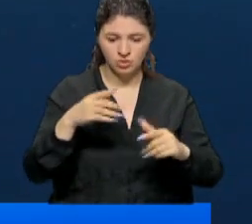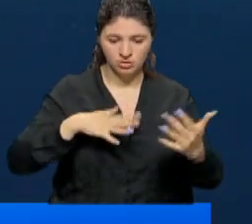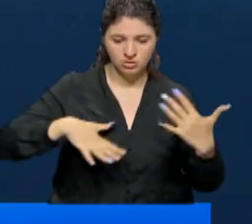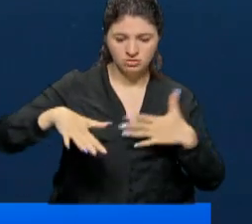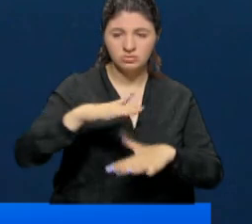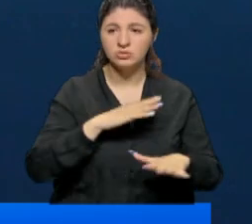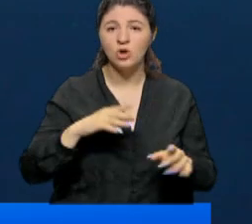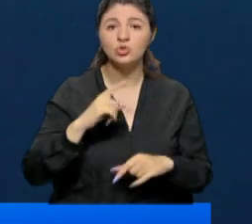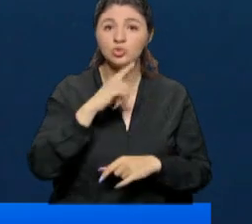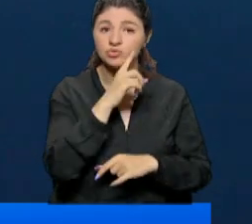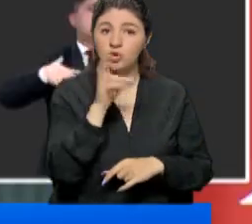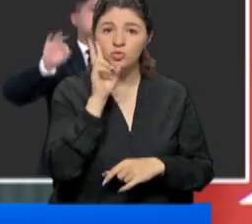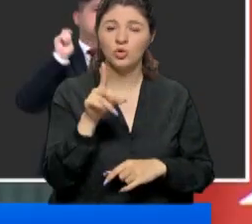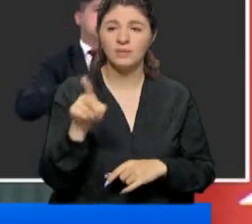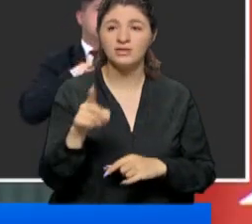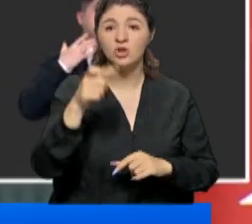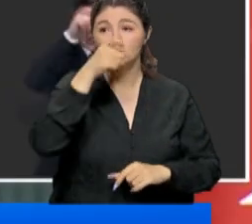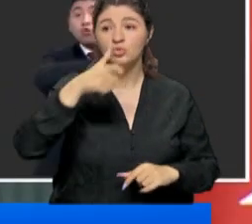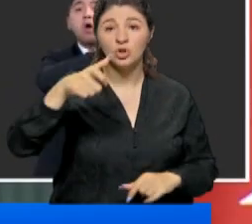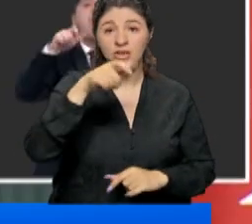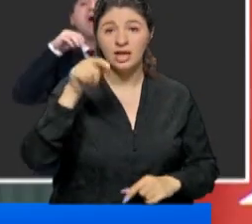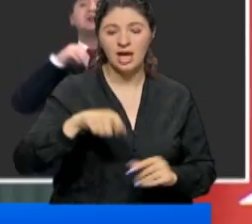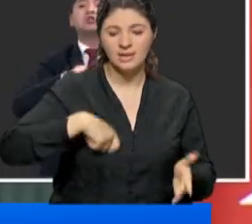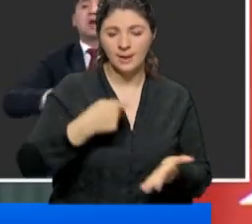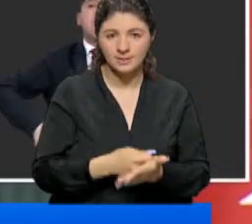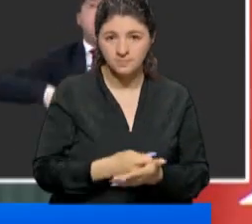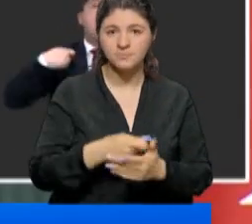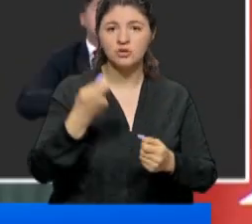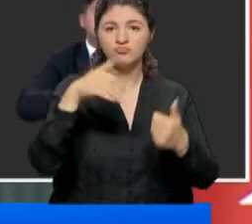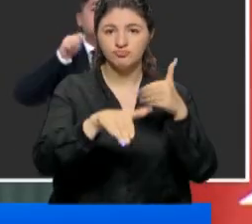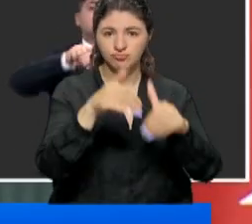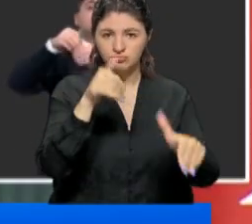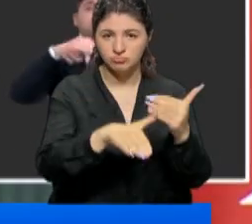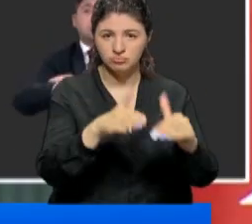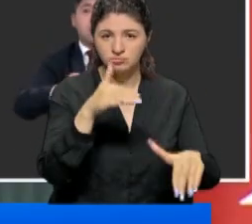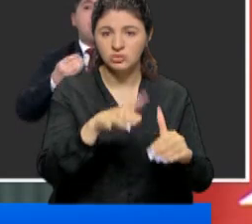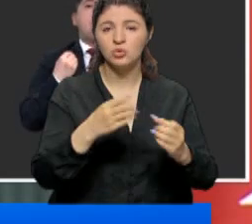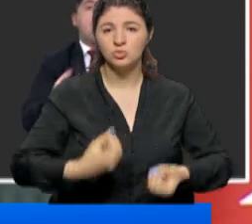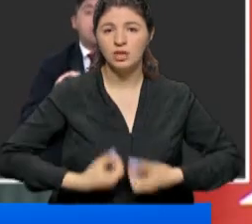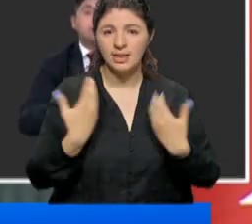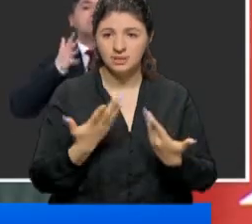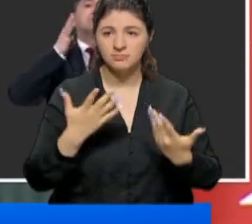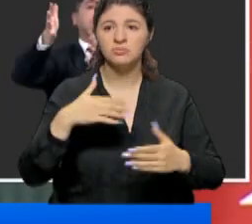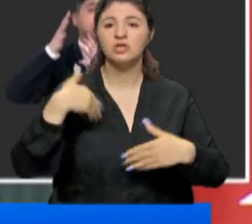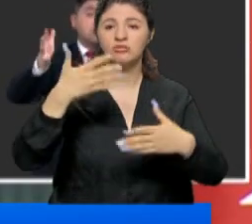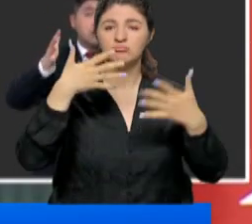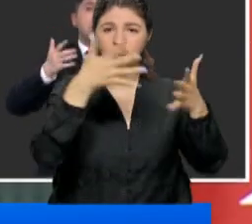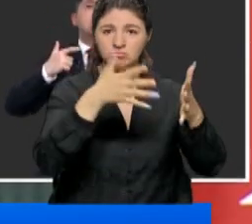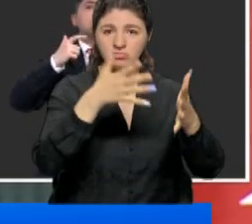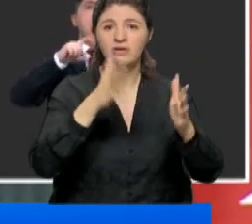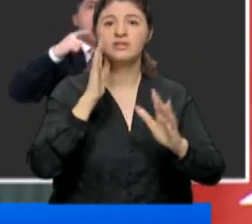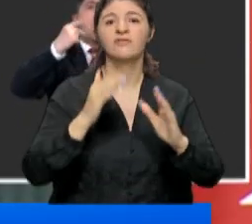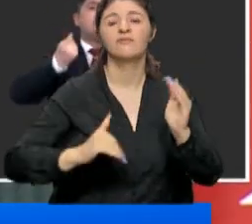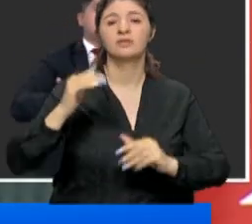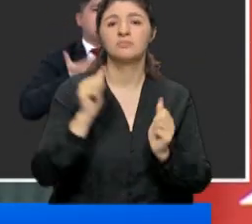konjonktürde zor görülmektedir Türkiye'yi yatırım istihdam üretim ihracat ve cari